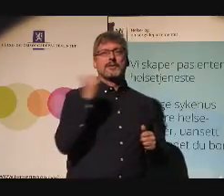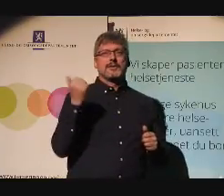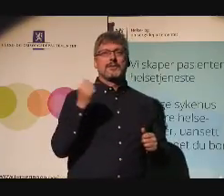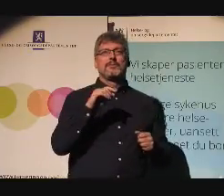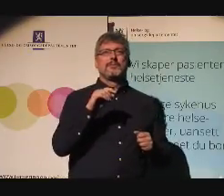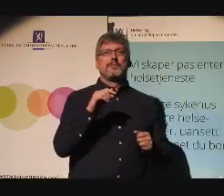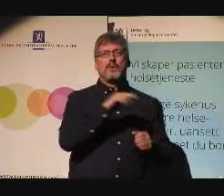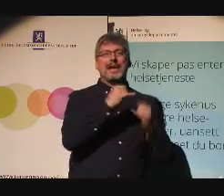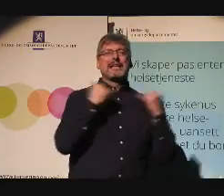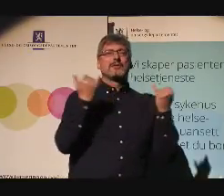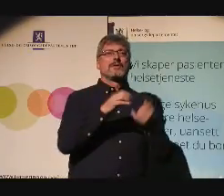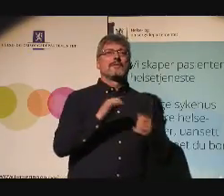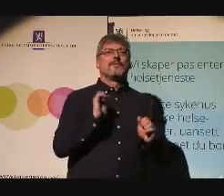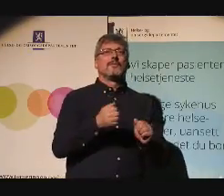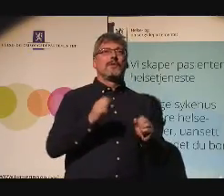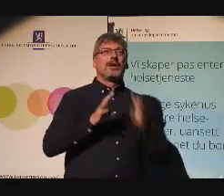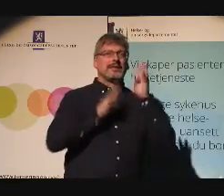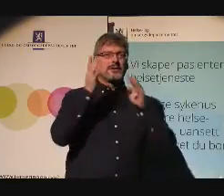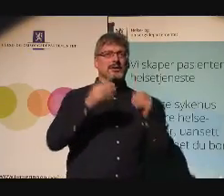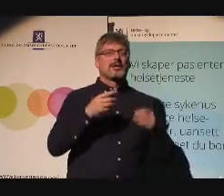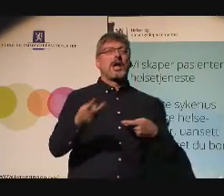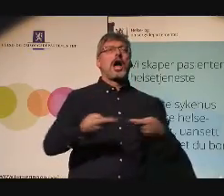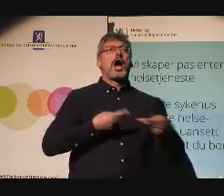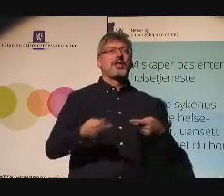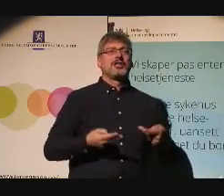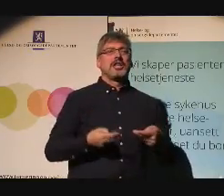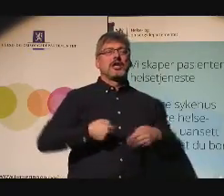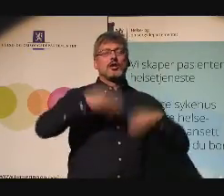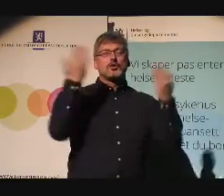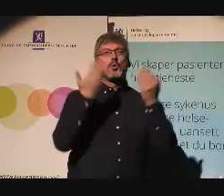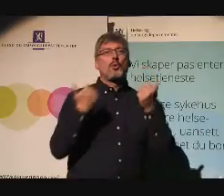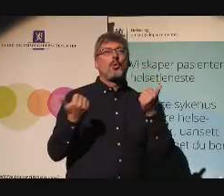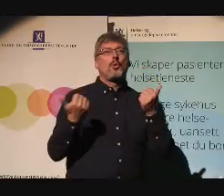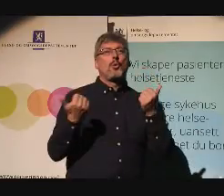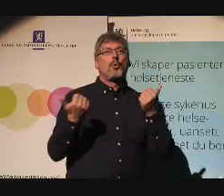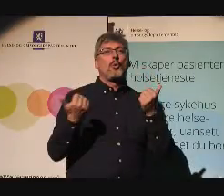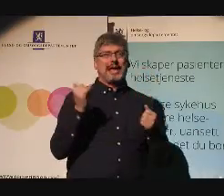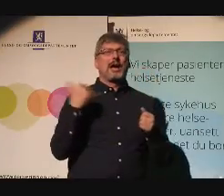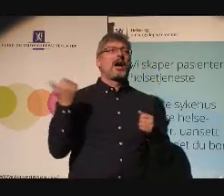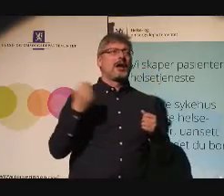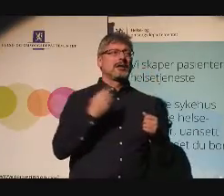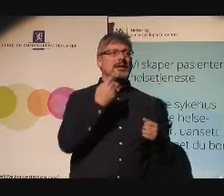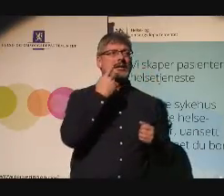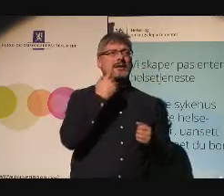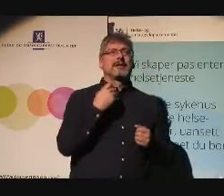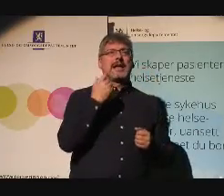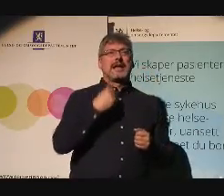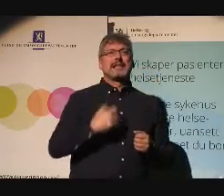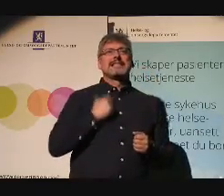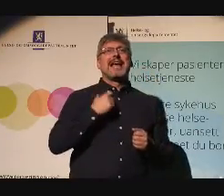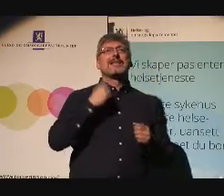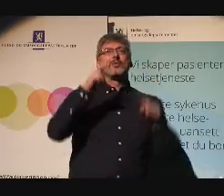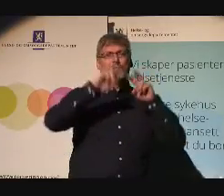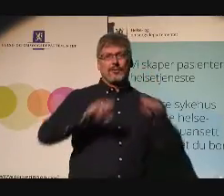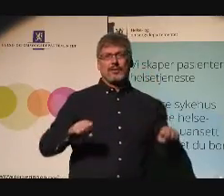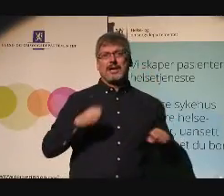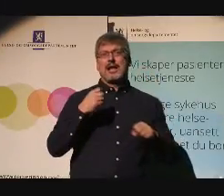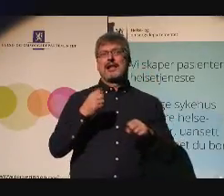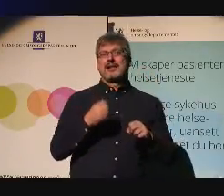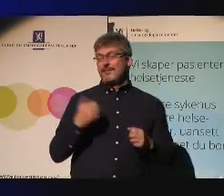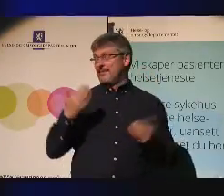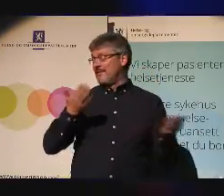for innovasjon ved Handelshøyskolen BI, og han seniorforsker. Og han vil snakke om lederutdanningen for primærhelsetjenesten. Velkommen hit.